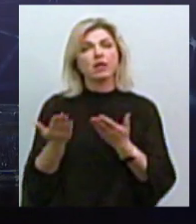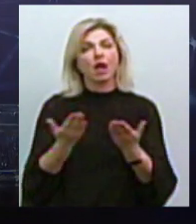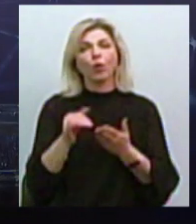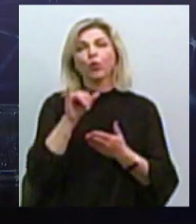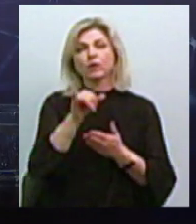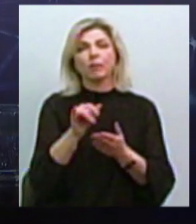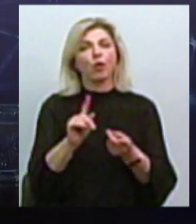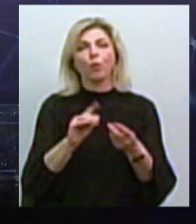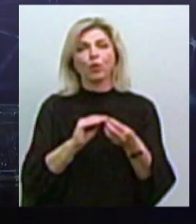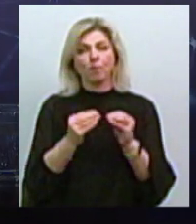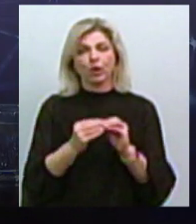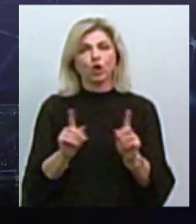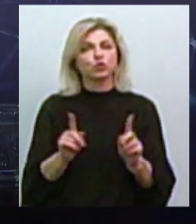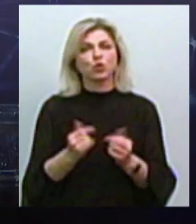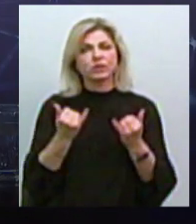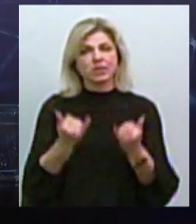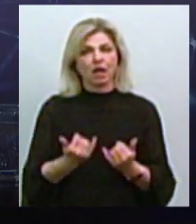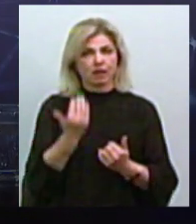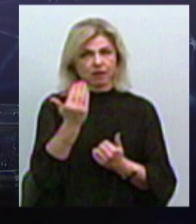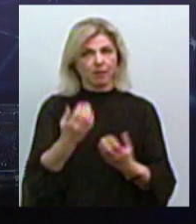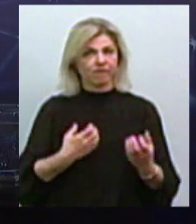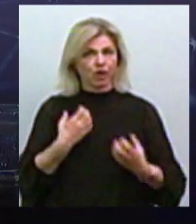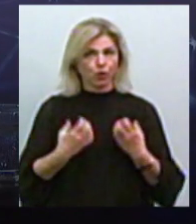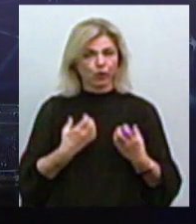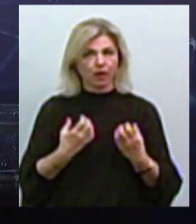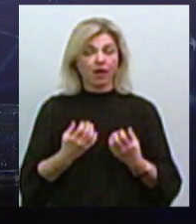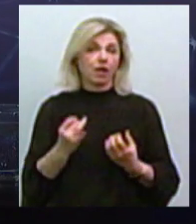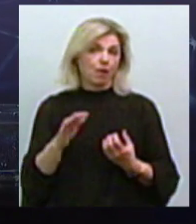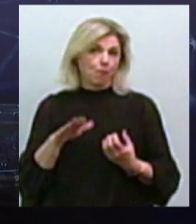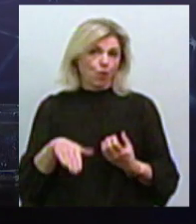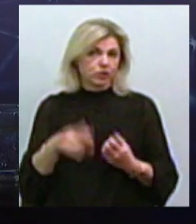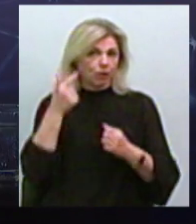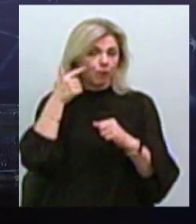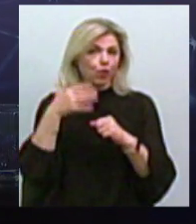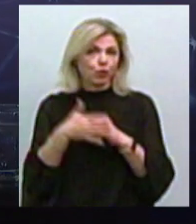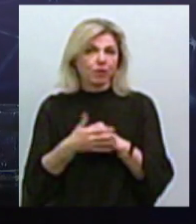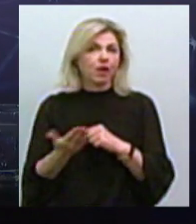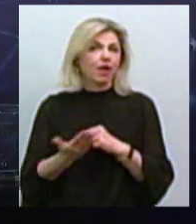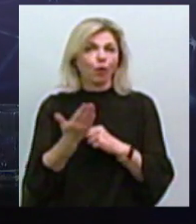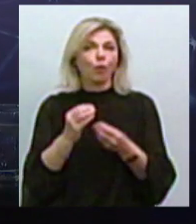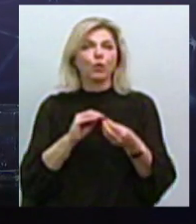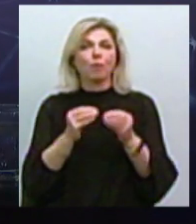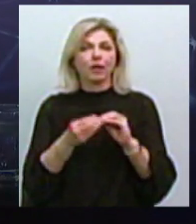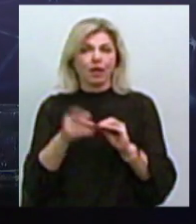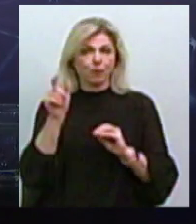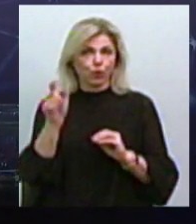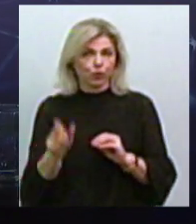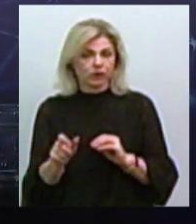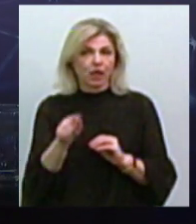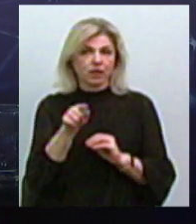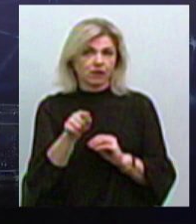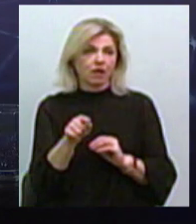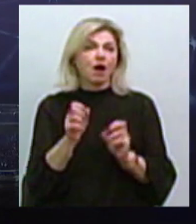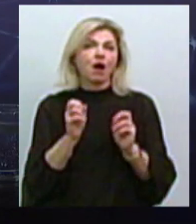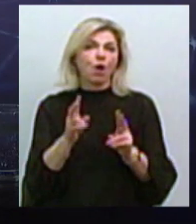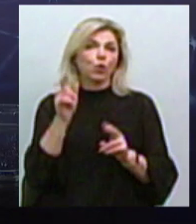проблеми, що тебе зараз хвилює. І потім, розуміючи якусь проблему там людини, да, ти, звичайно,